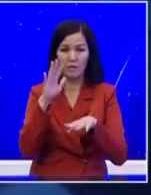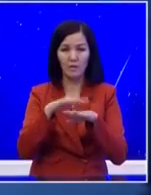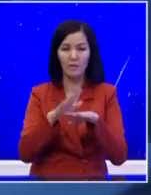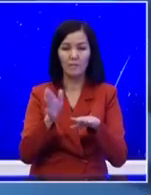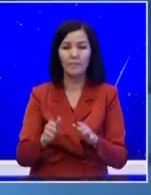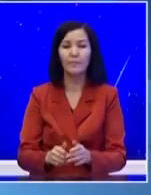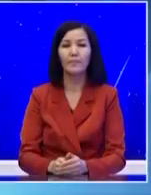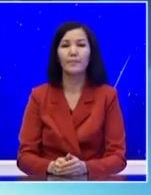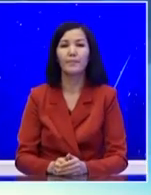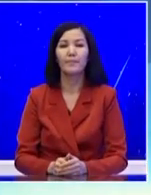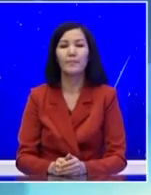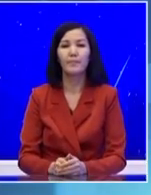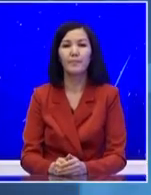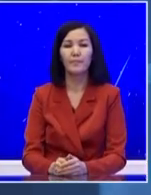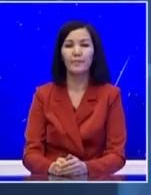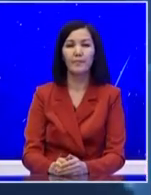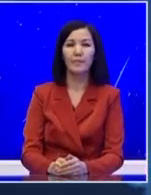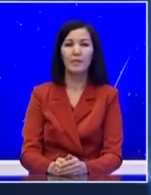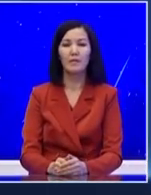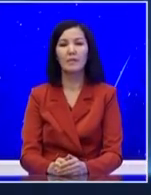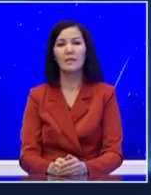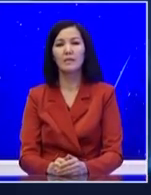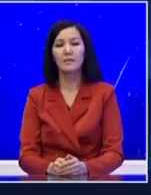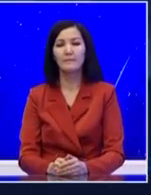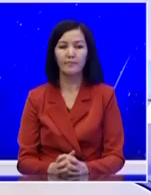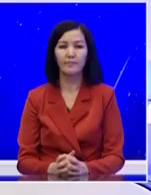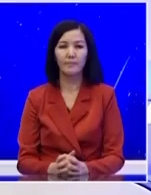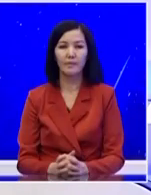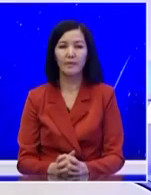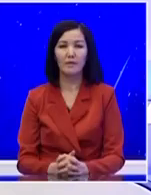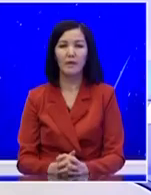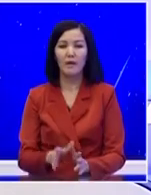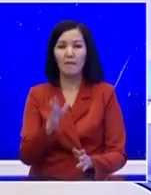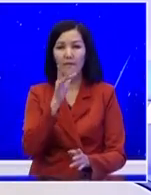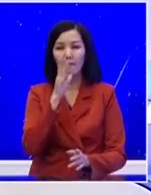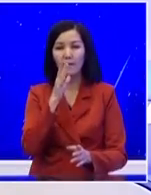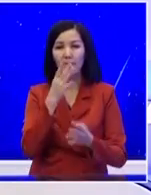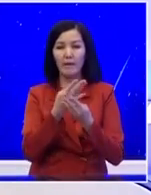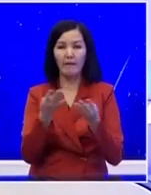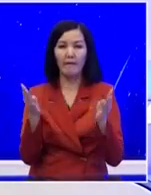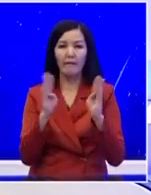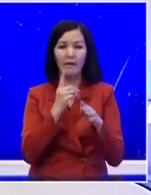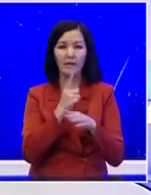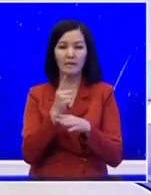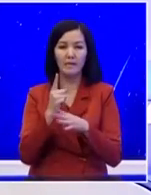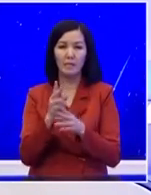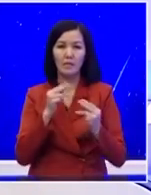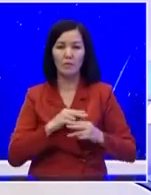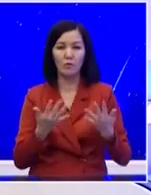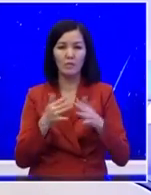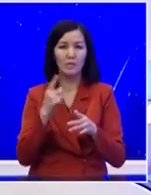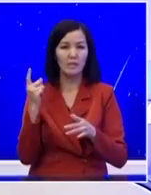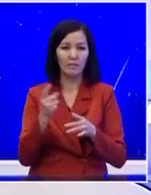Еламан Раймбеков, Айдос Калиев, телеканал Жетсу, Карасайский район. Несмотря на режим карантина, работы в сельском хозяйстве